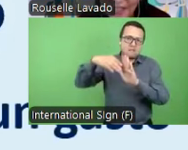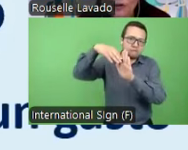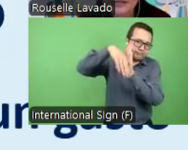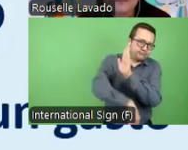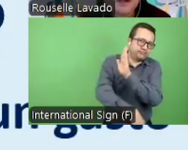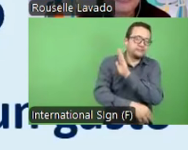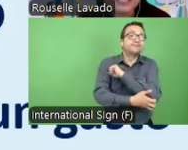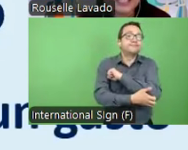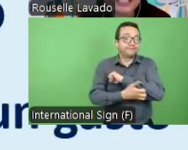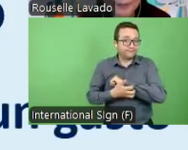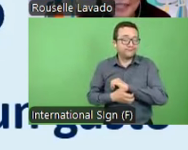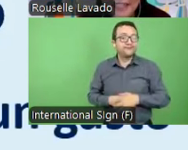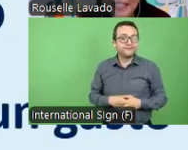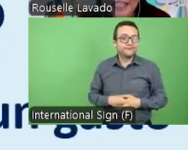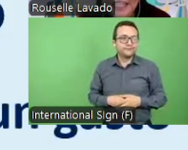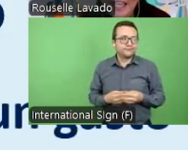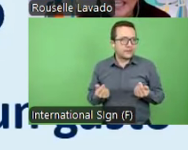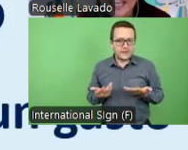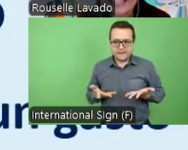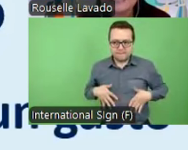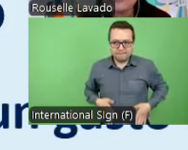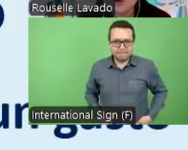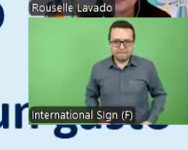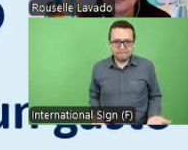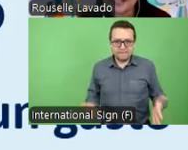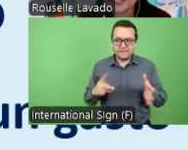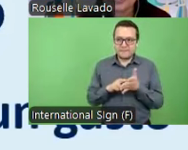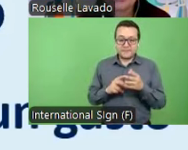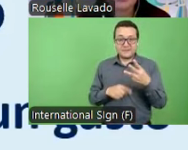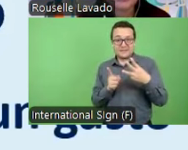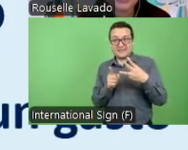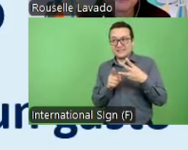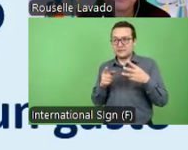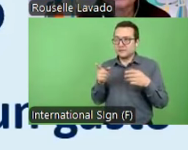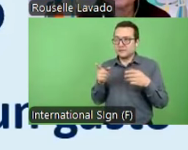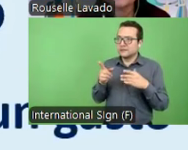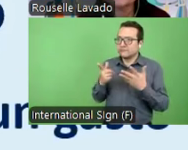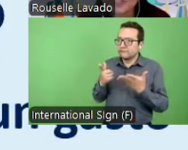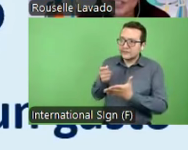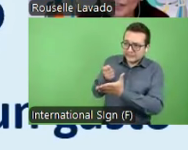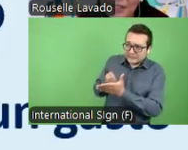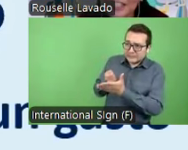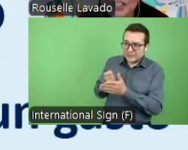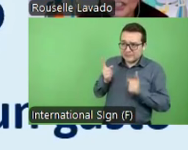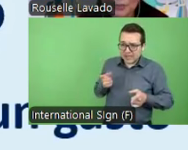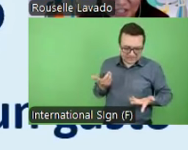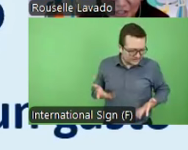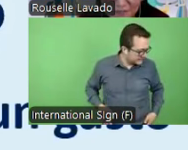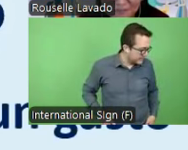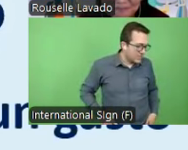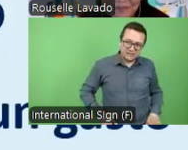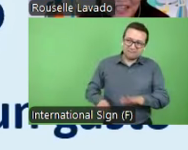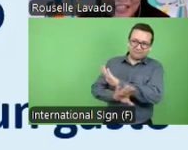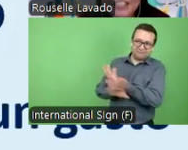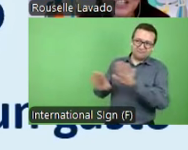Qu'il s'agisse de renoncement aux soins, de dépenses catastrophiques ou d'appauvrissement, toute forme de difficulté financière indique